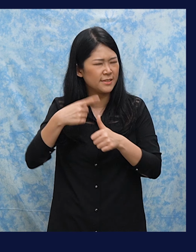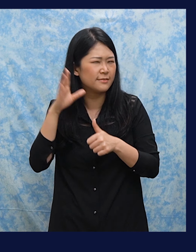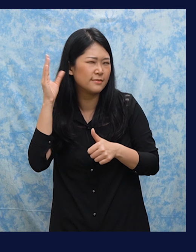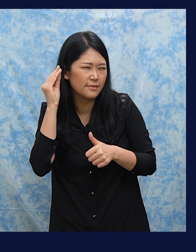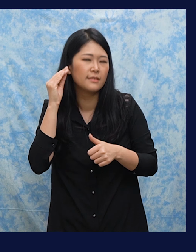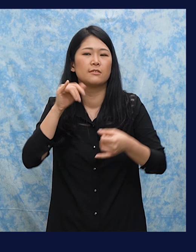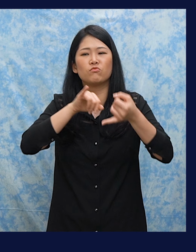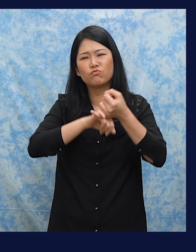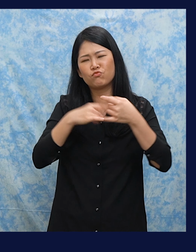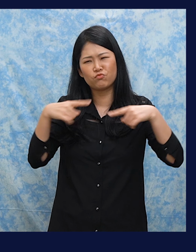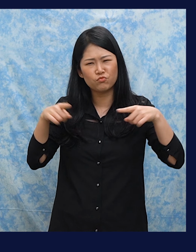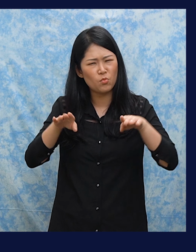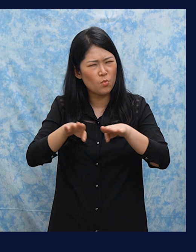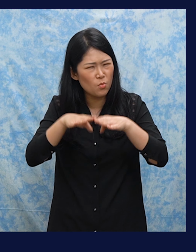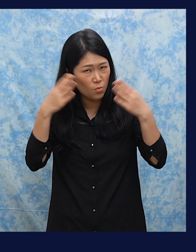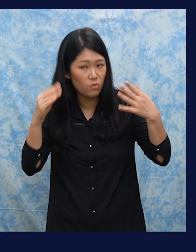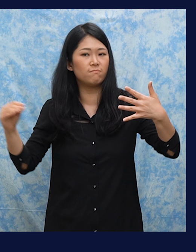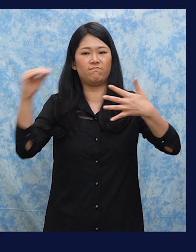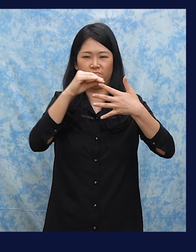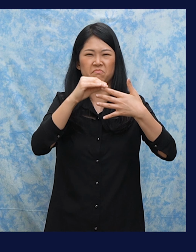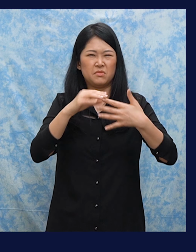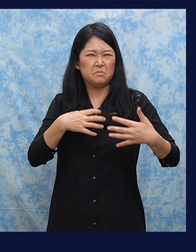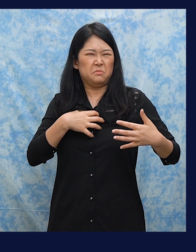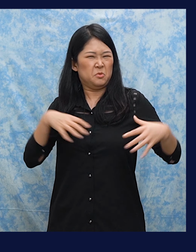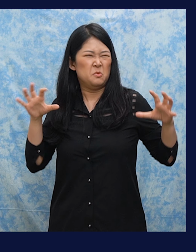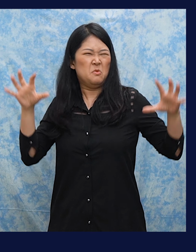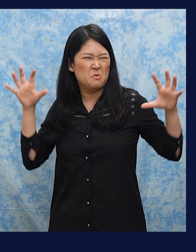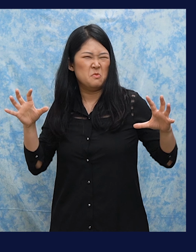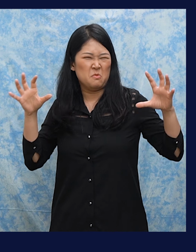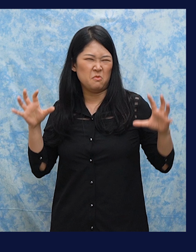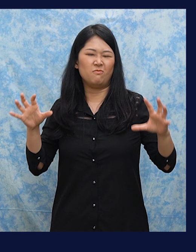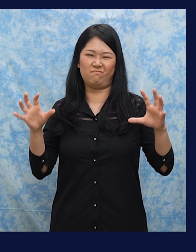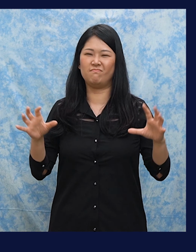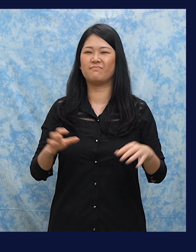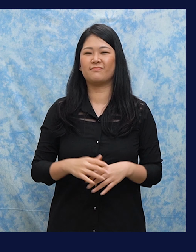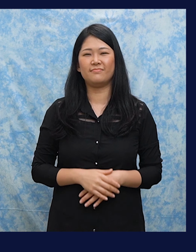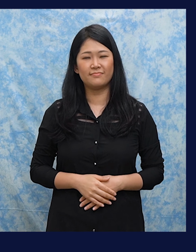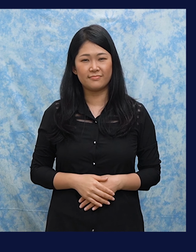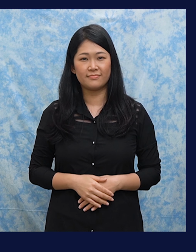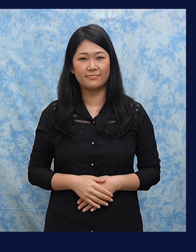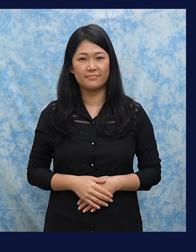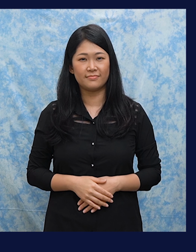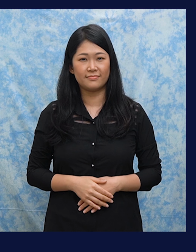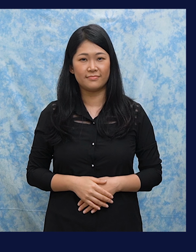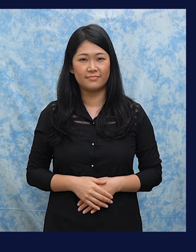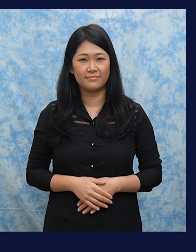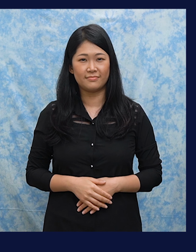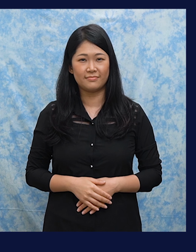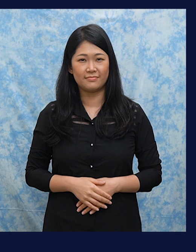哋不如就先聽下《聖約翰受難曲》開始嘅呢一段，嗰種風雨欲來嘅感覺係非常強烈嘅。